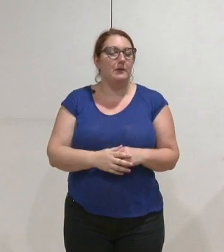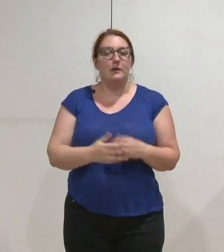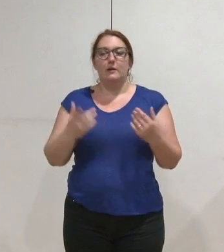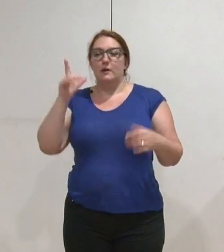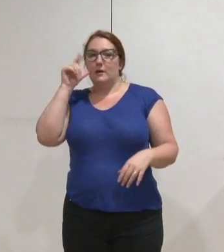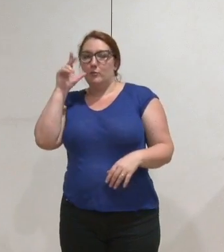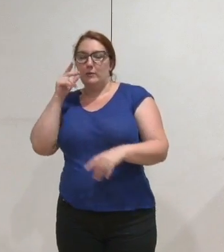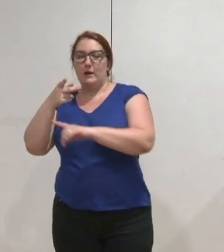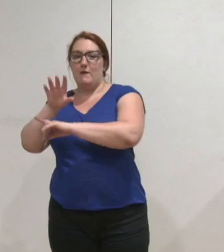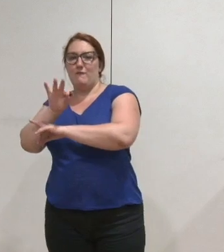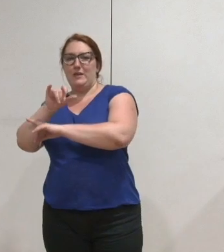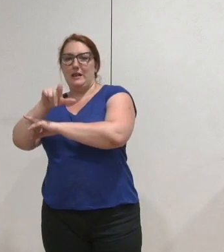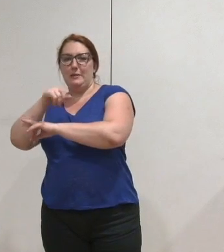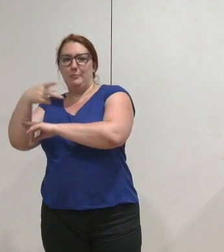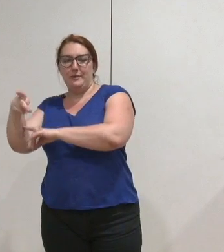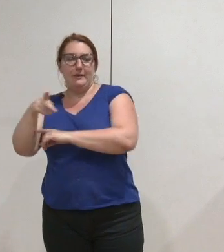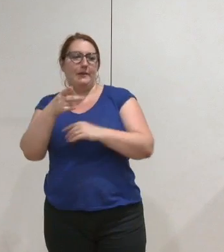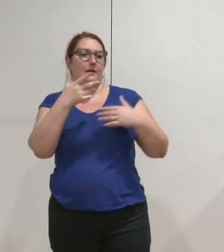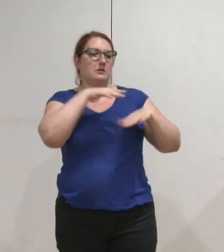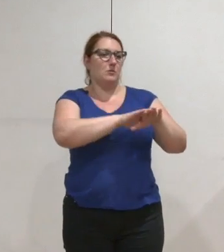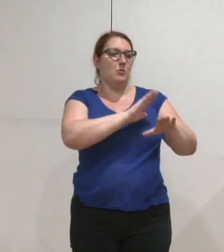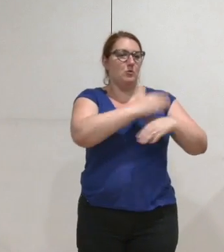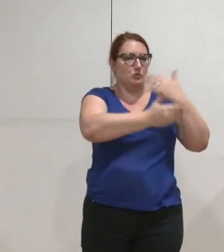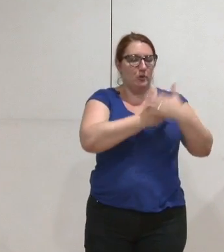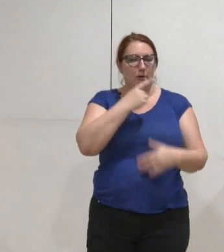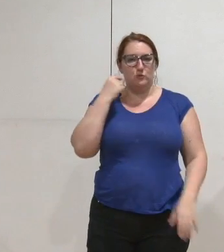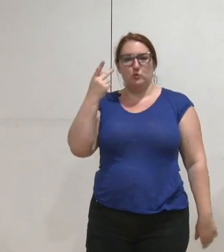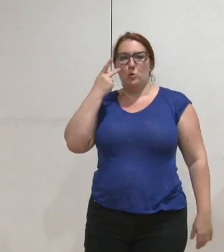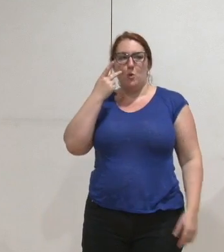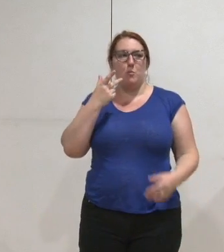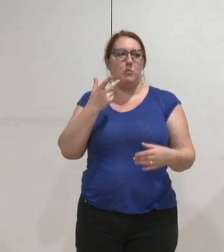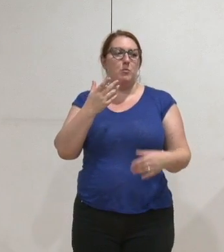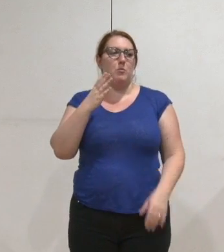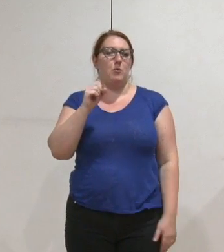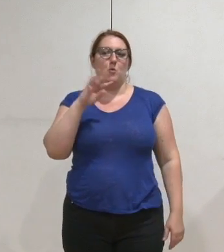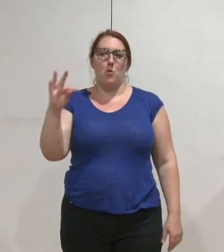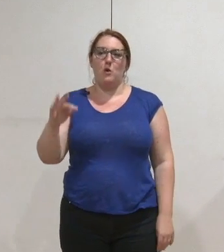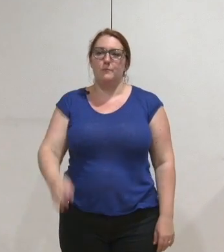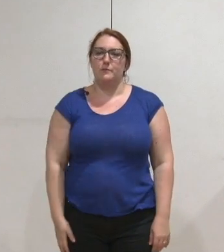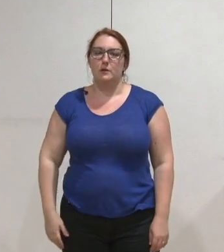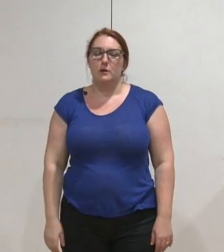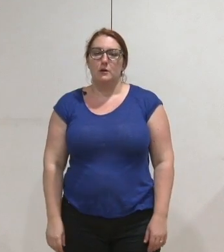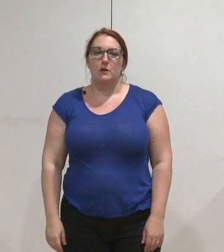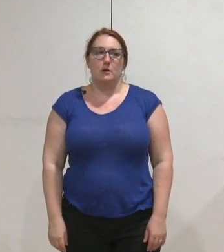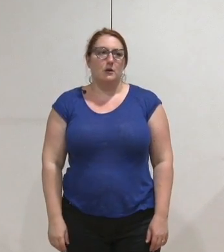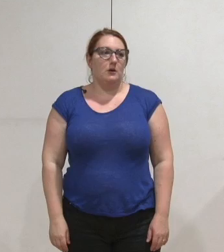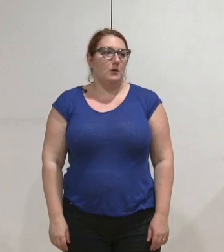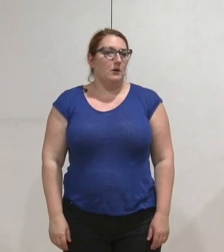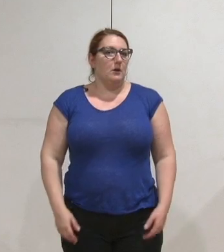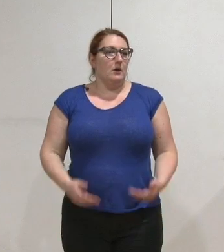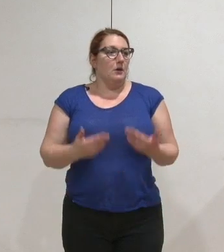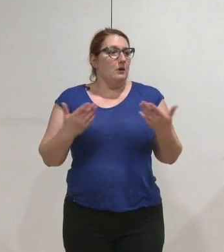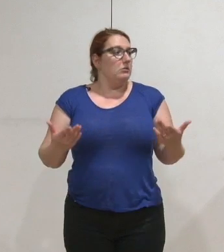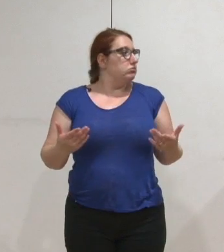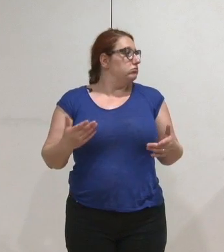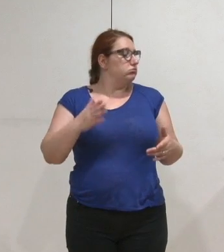Civile Monsieur Philippi pour le rassemblement de gauche et de progrès monsieur Noblecourt donc nous passons